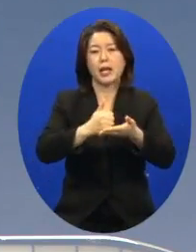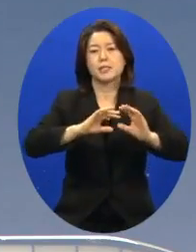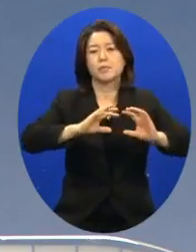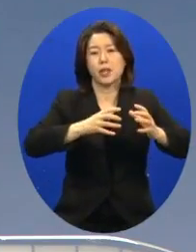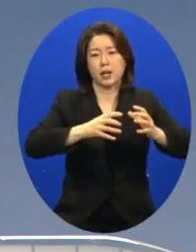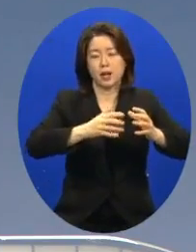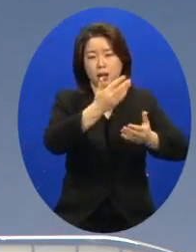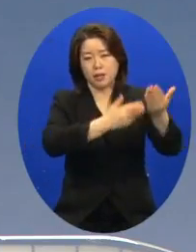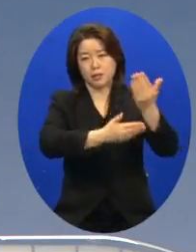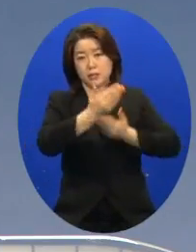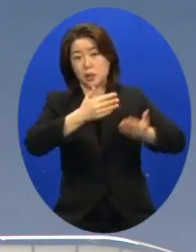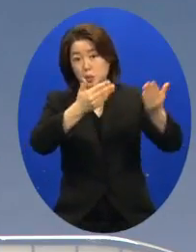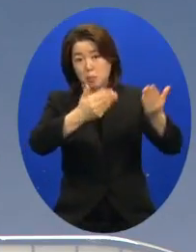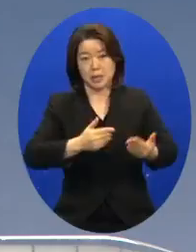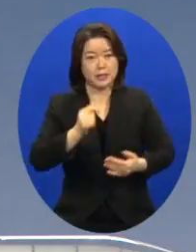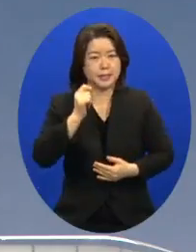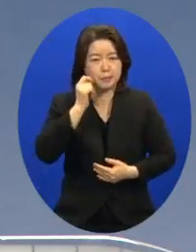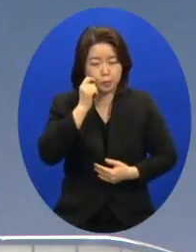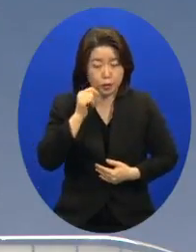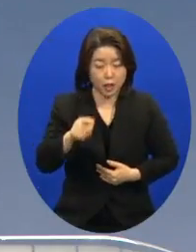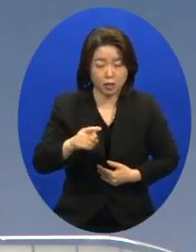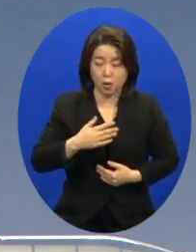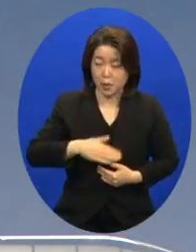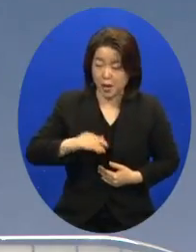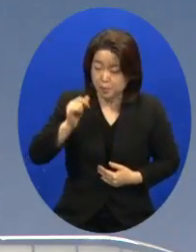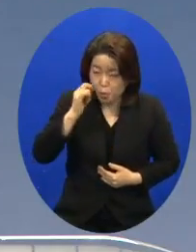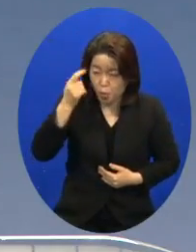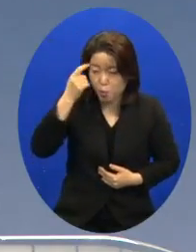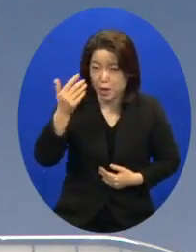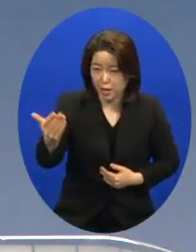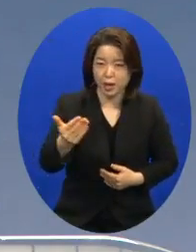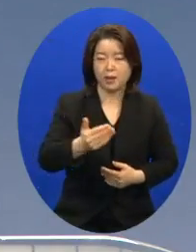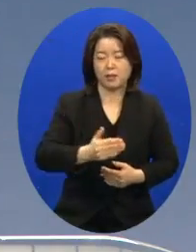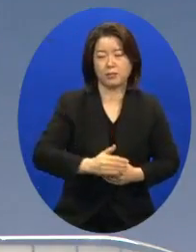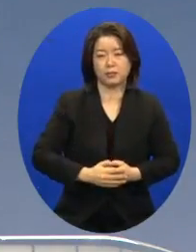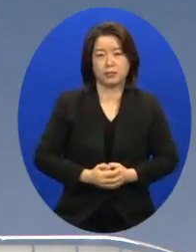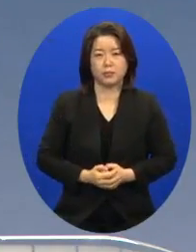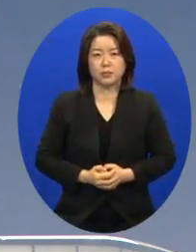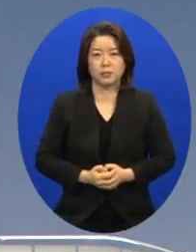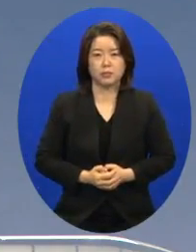나라를 상속받지 못하리라는 것을 알지 못합니까